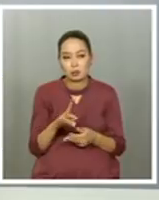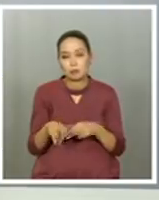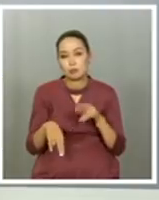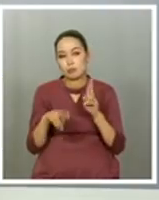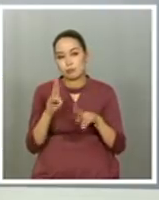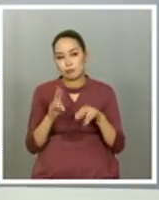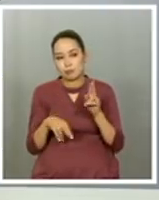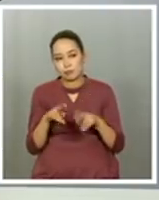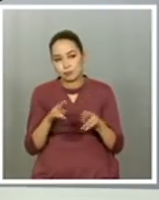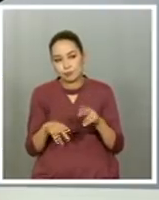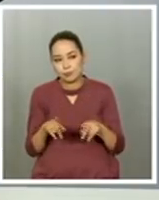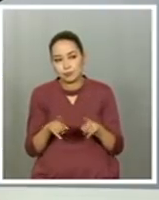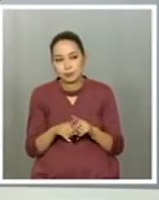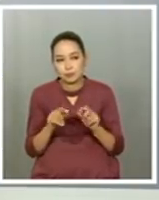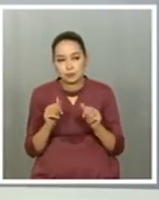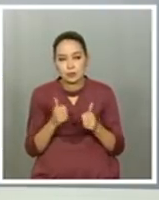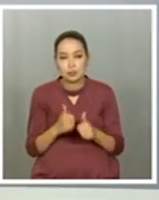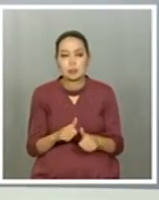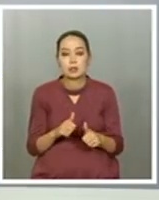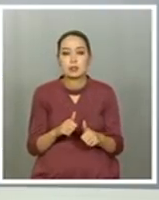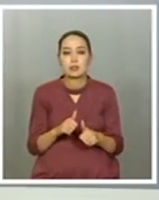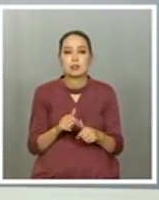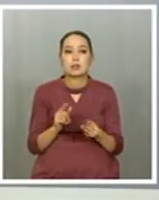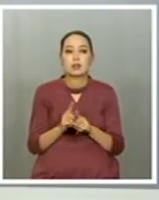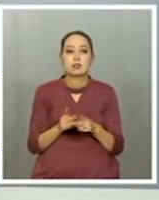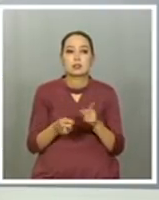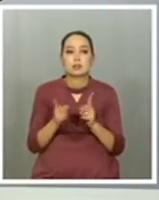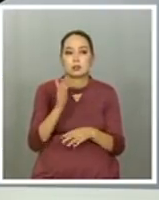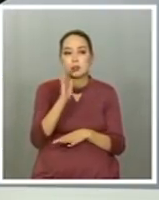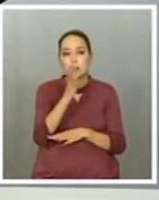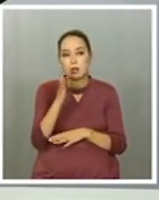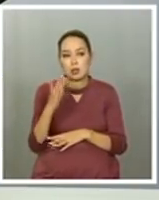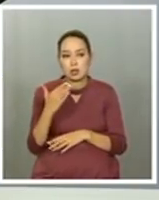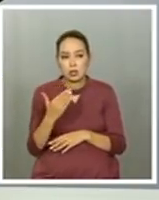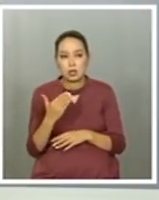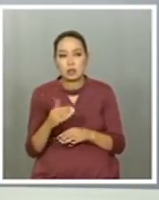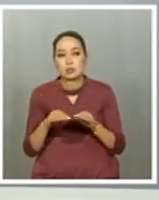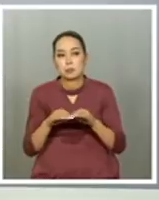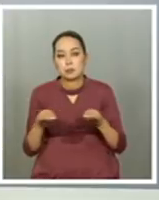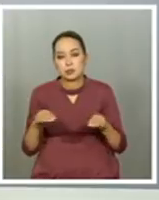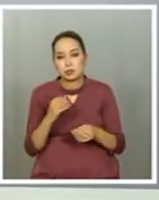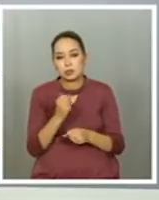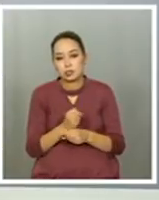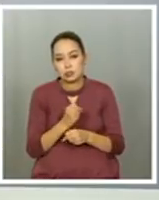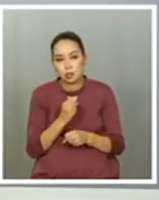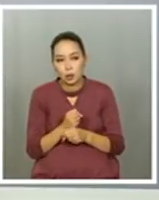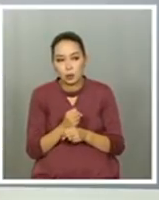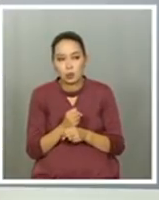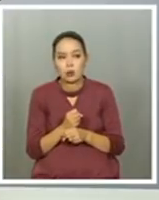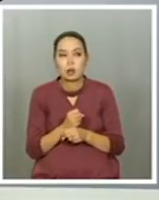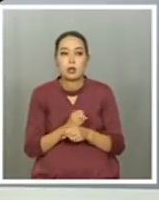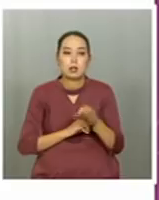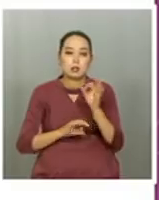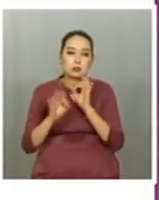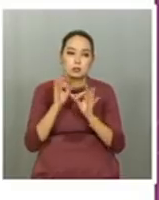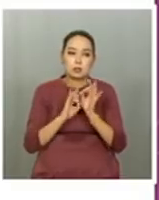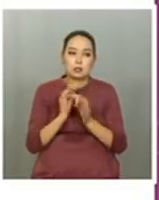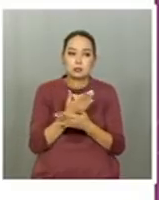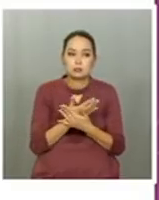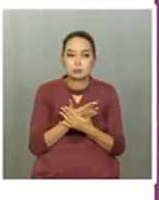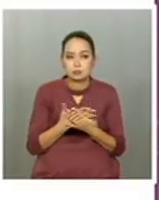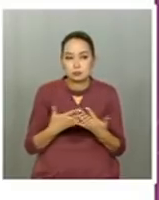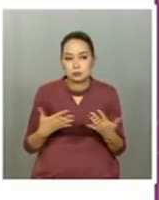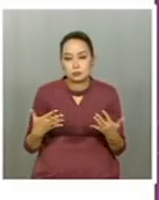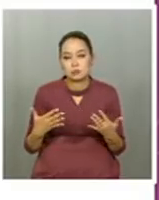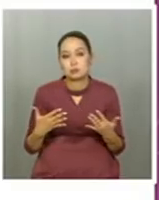ретінде, құрылыс материалында ағаш плиталарын жасауға, дәрілік заттар ретінде